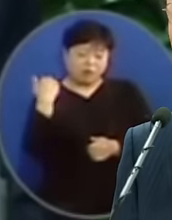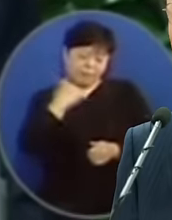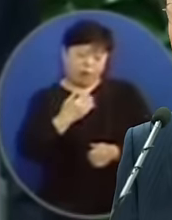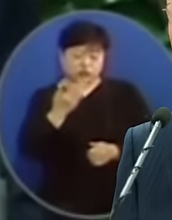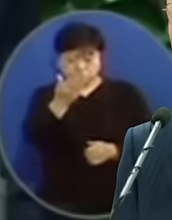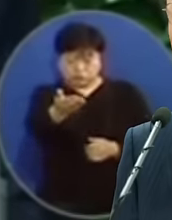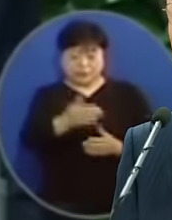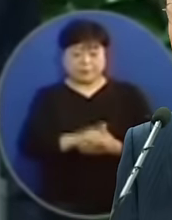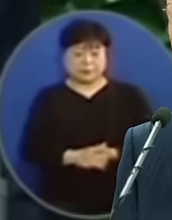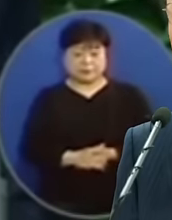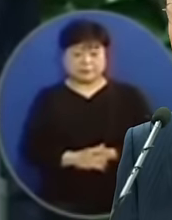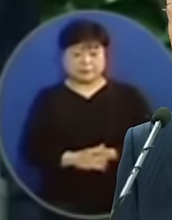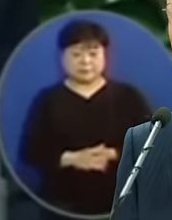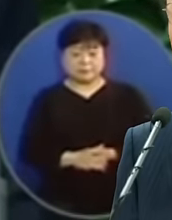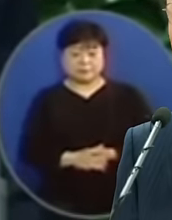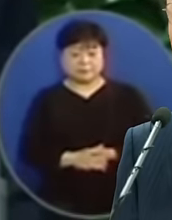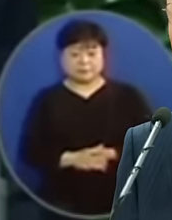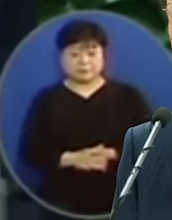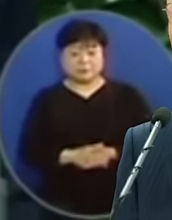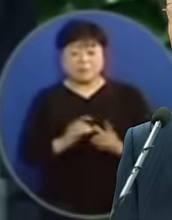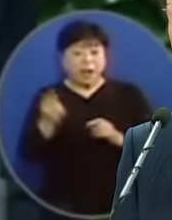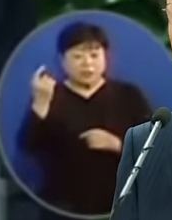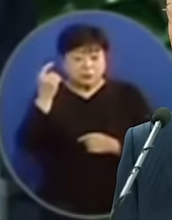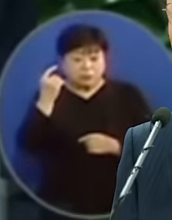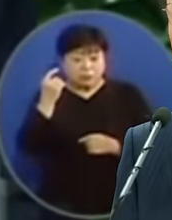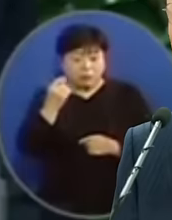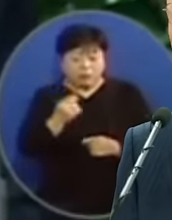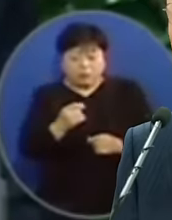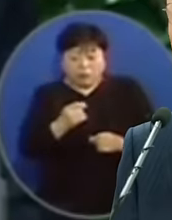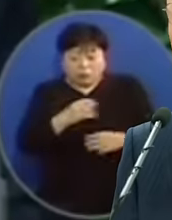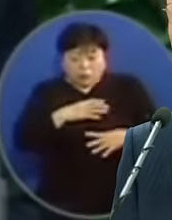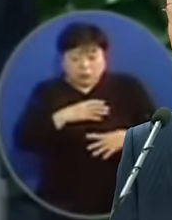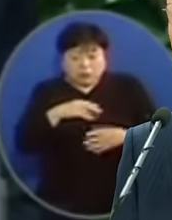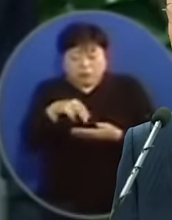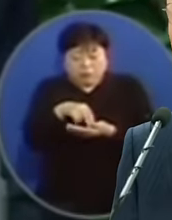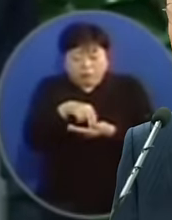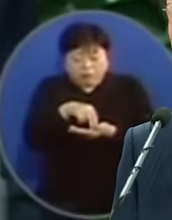하니까 그만 그 말에 혼비백산해서